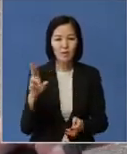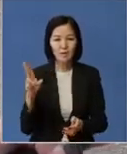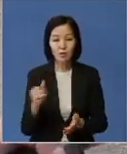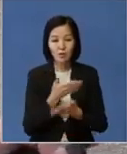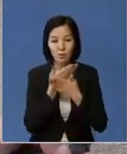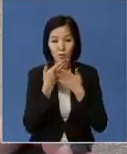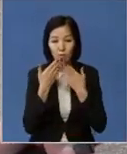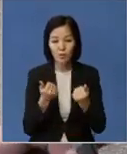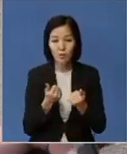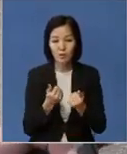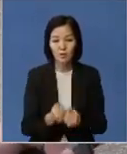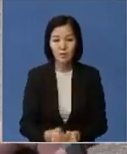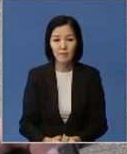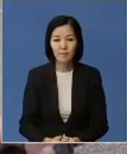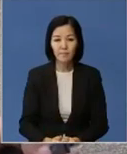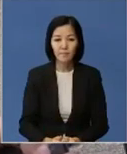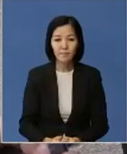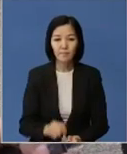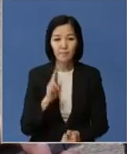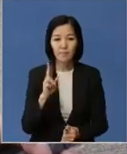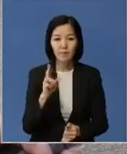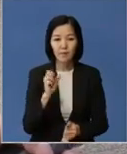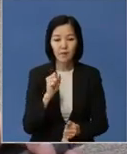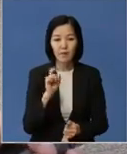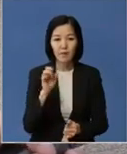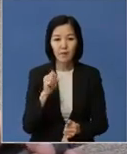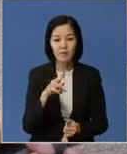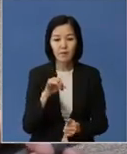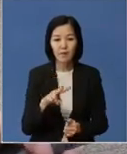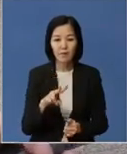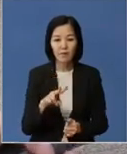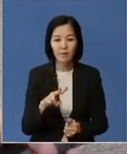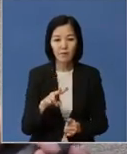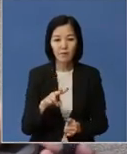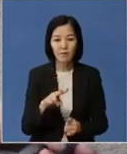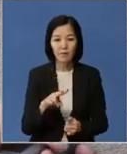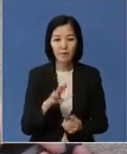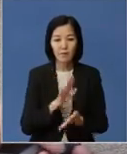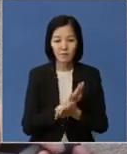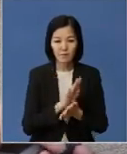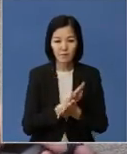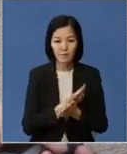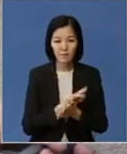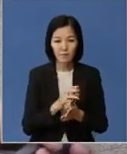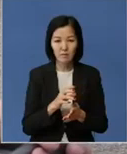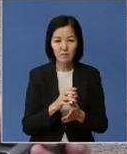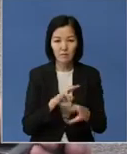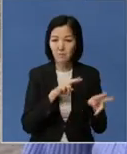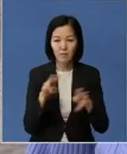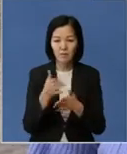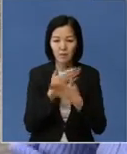бізде. КСК біз неге қараймыз? Ана Қаратауға қараймыз. Бірақ ешкім таза болса қадағаламай ма? Осы шашып жатадан ешкім